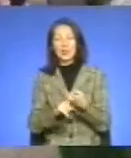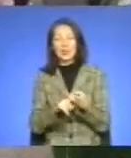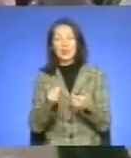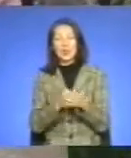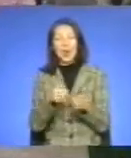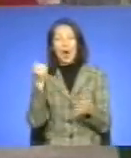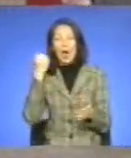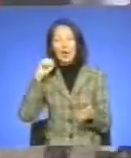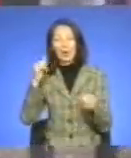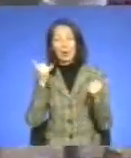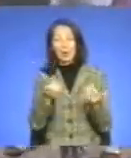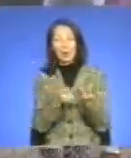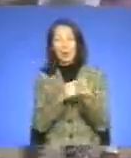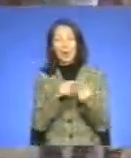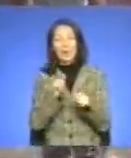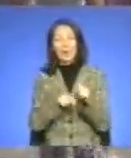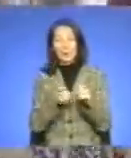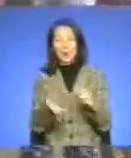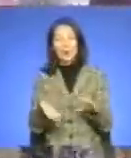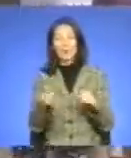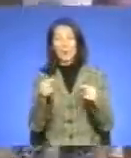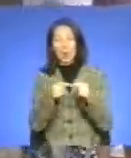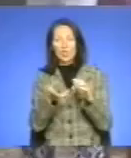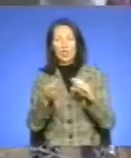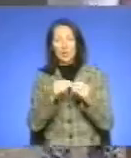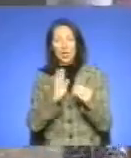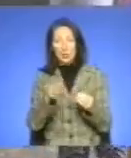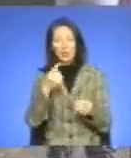підраховують експерти. Остаточні результати будуть відомі уже